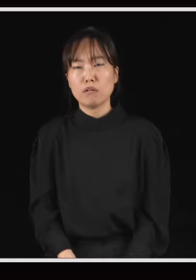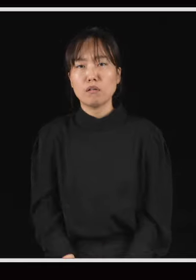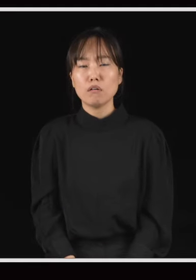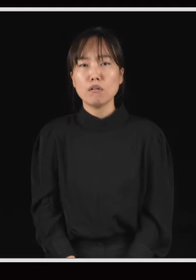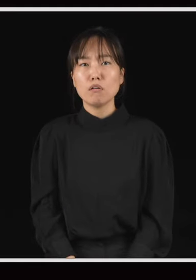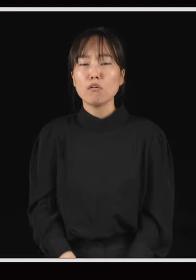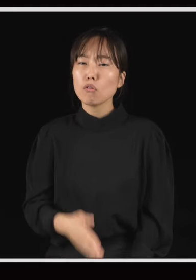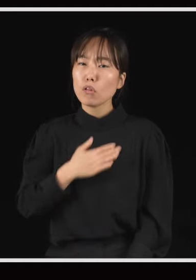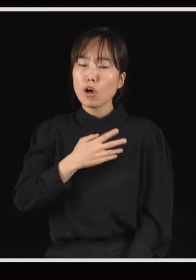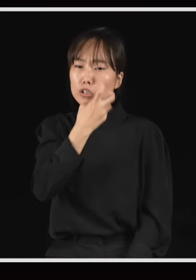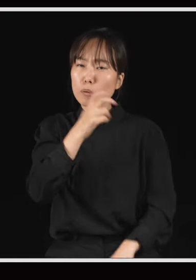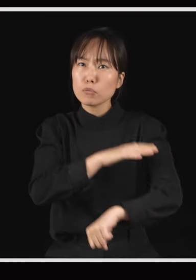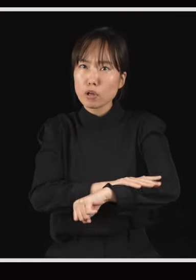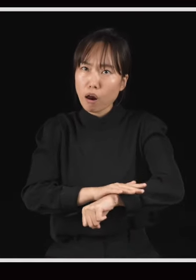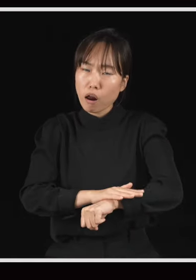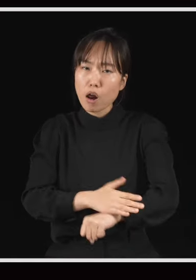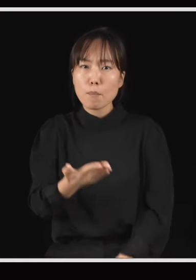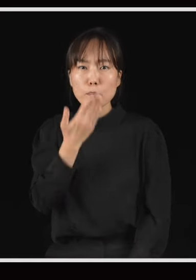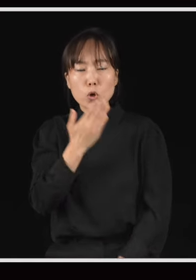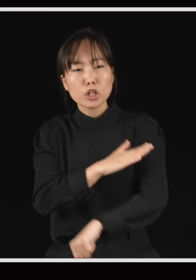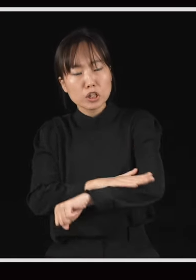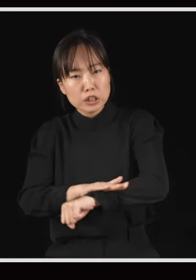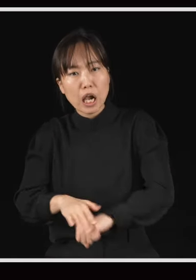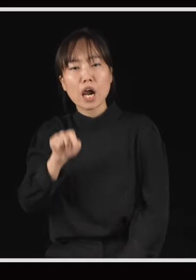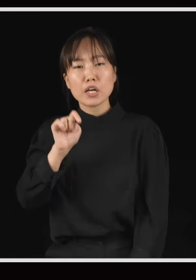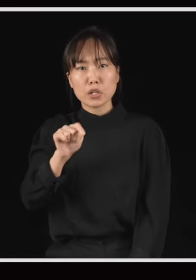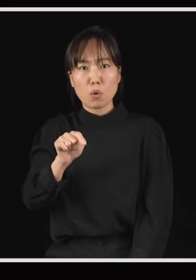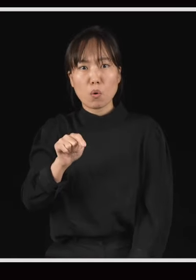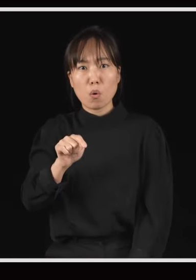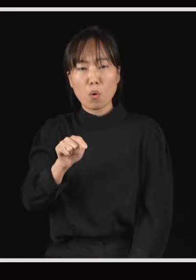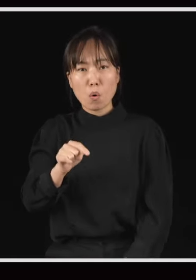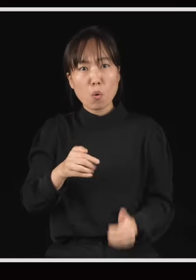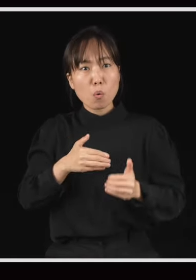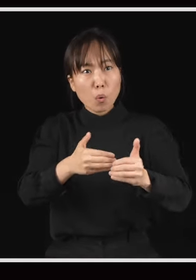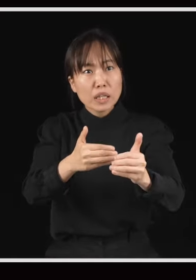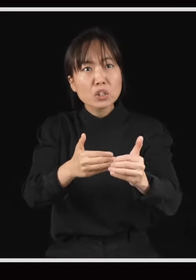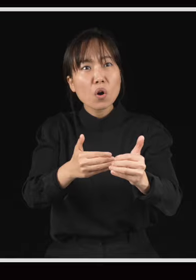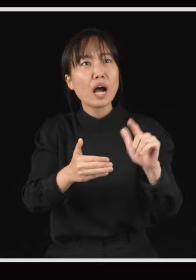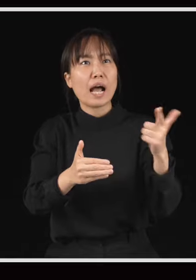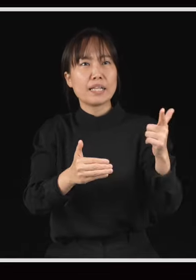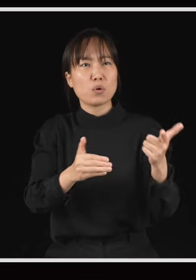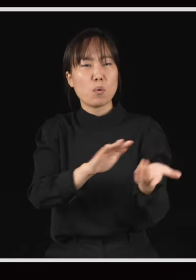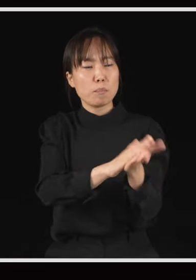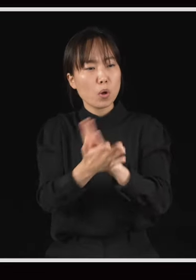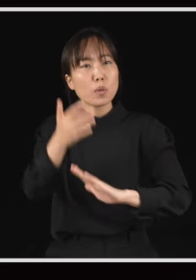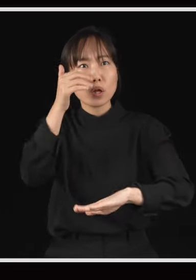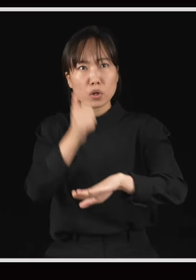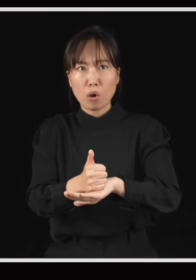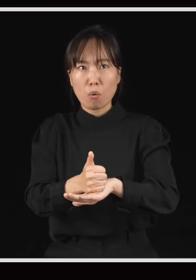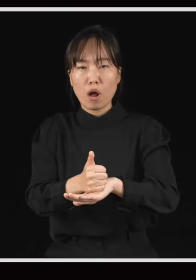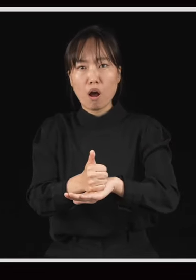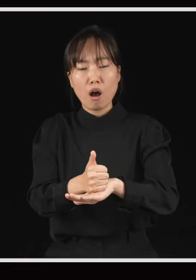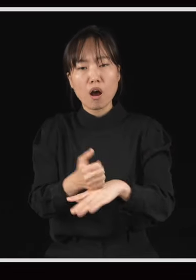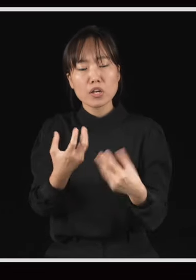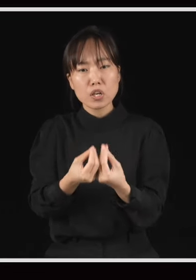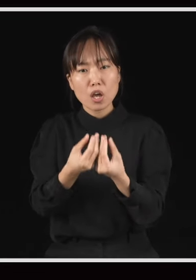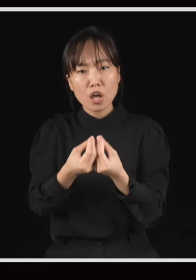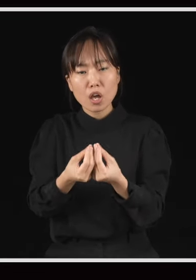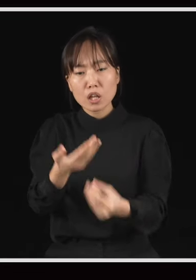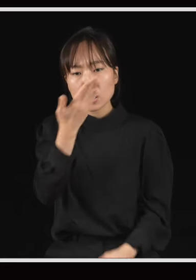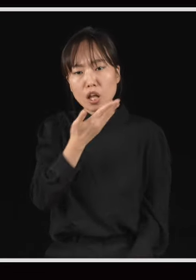거예요. 내가 잠을 더 자고 건강한 음식을 먹고 이런 걸 만드는 건데, 그건 밖에서 보이는 건데,